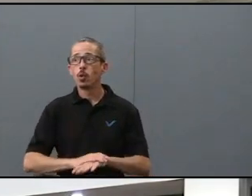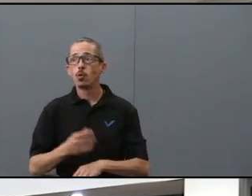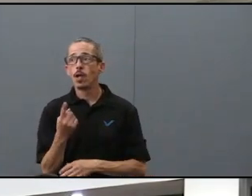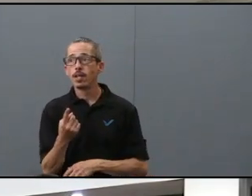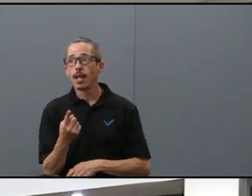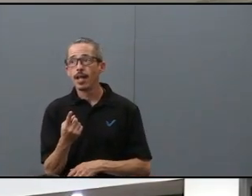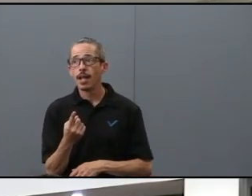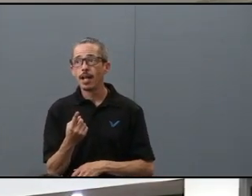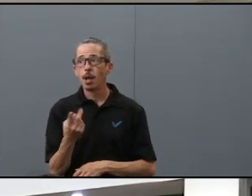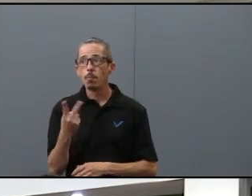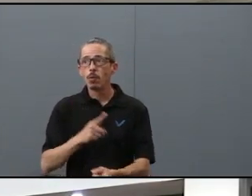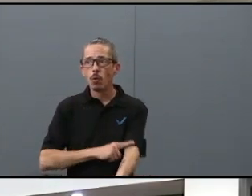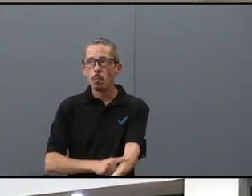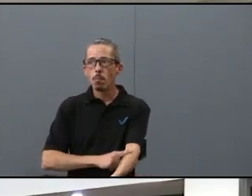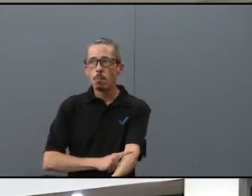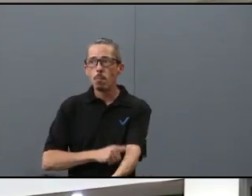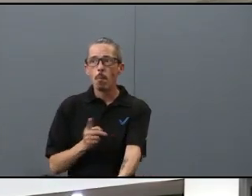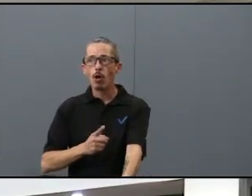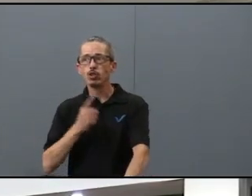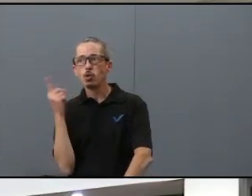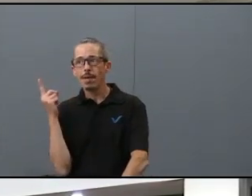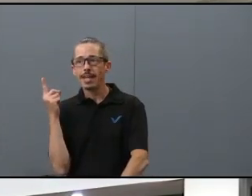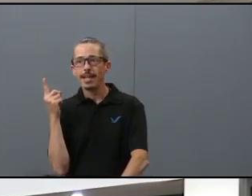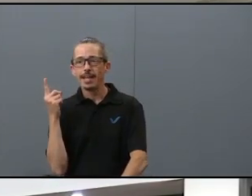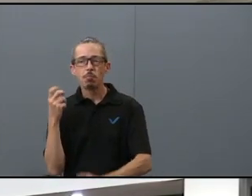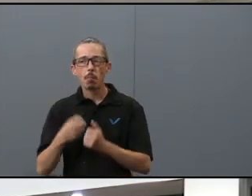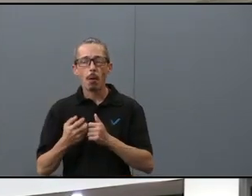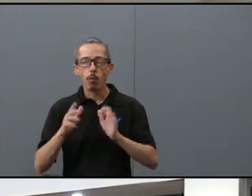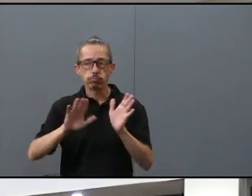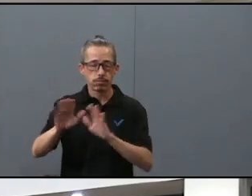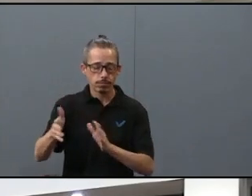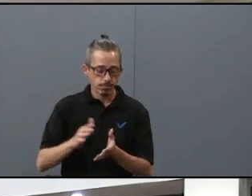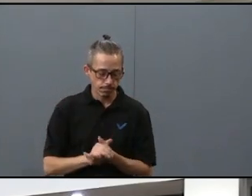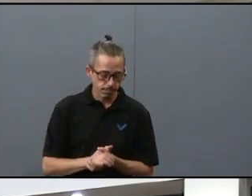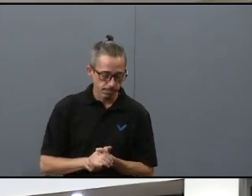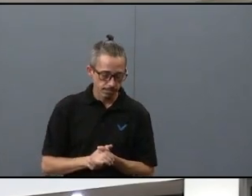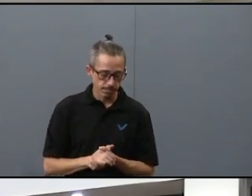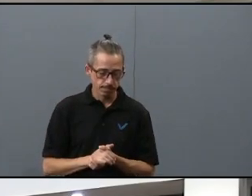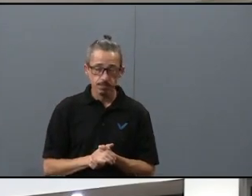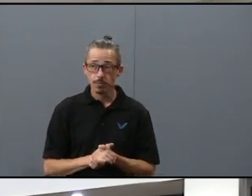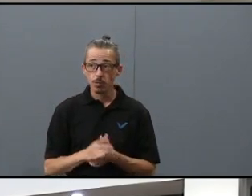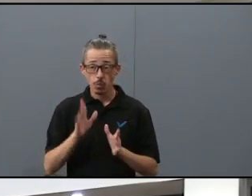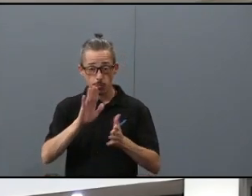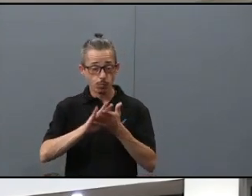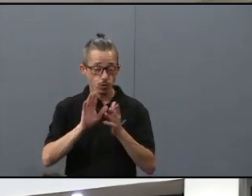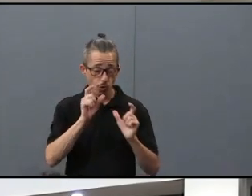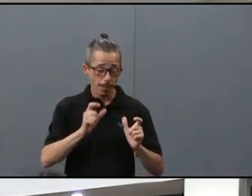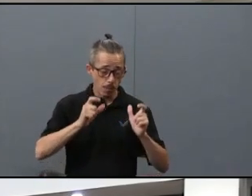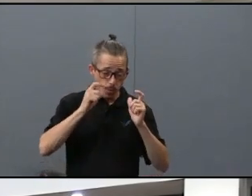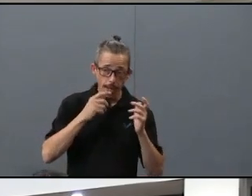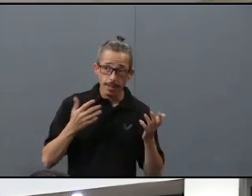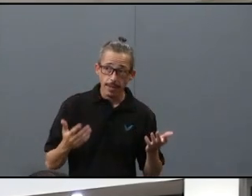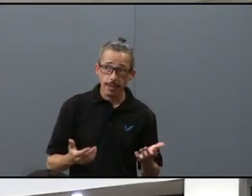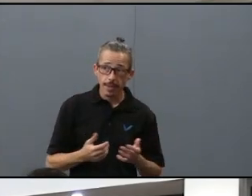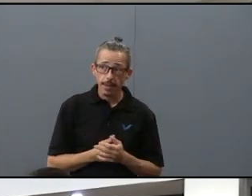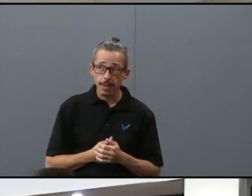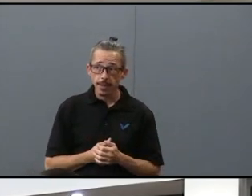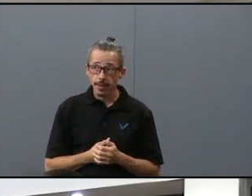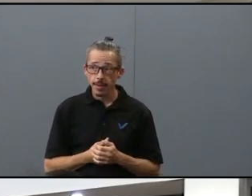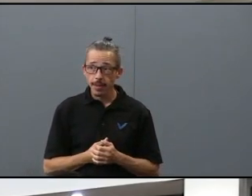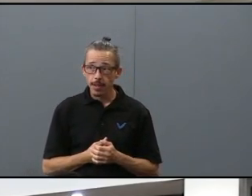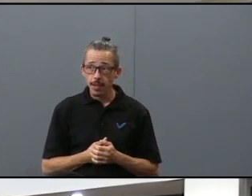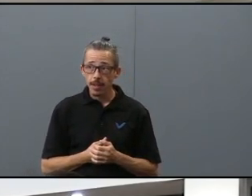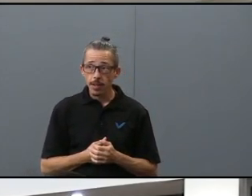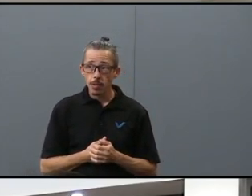la la gène de mort subite mais je n'ai jamais parlé ceci étant dit euh je vais juste mettre mes lunettes parce que euh